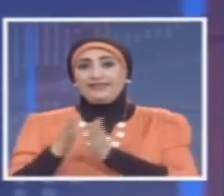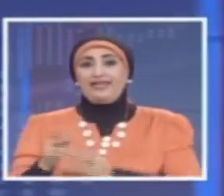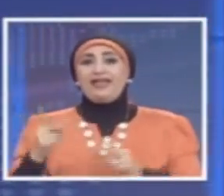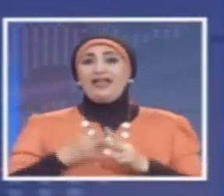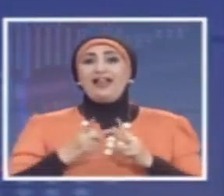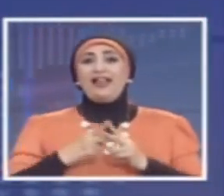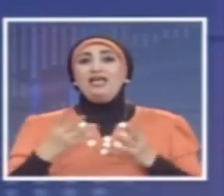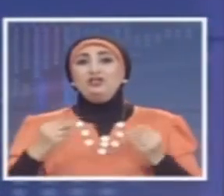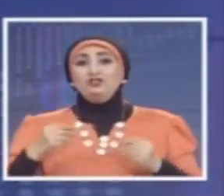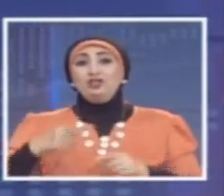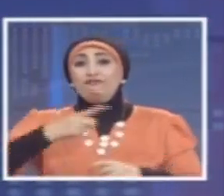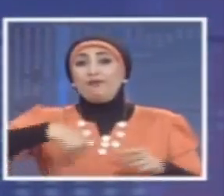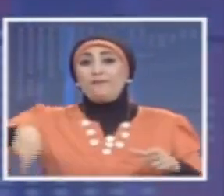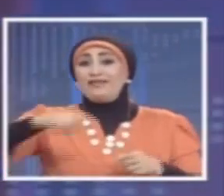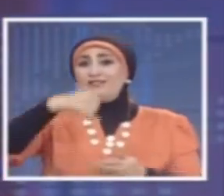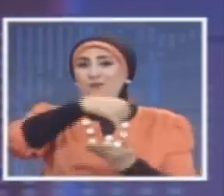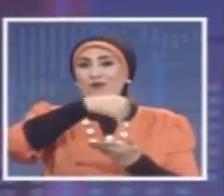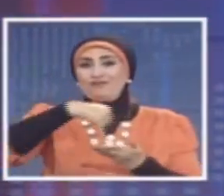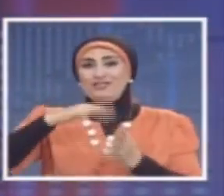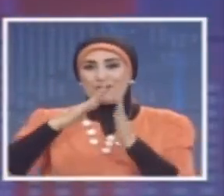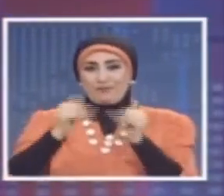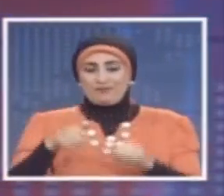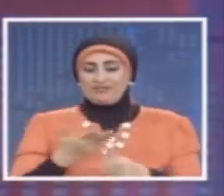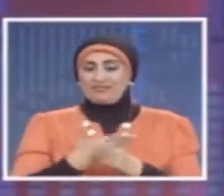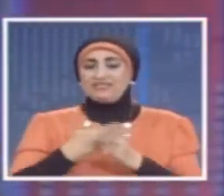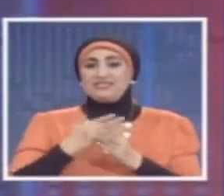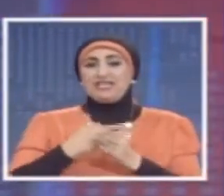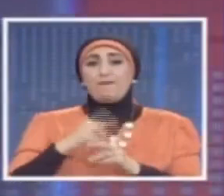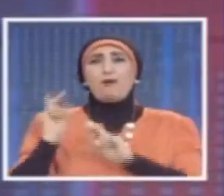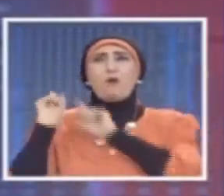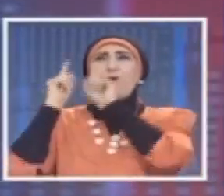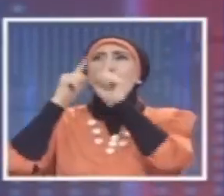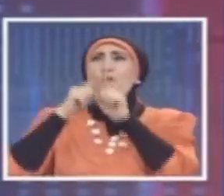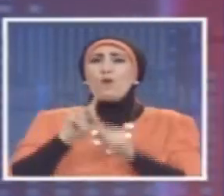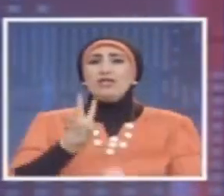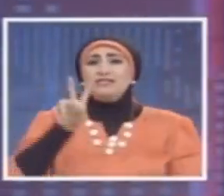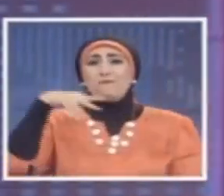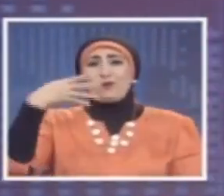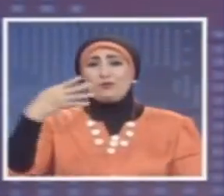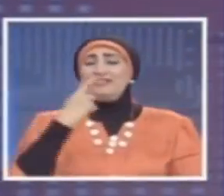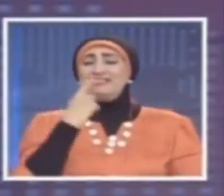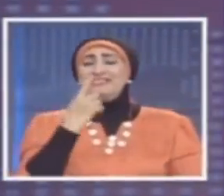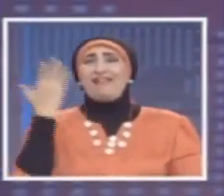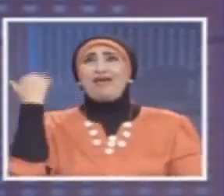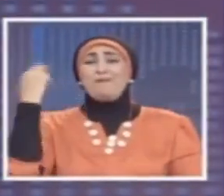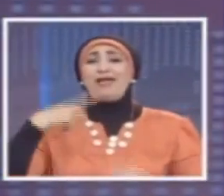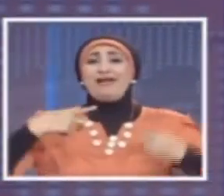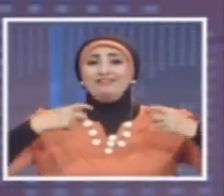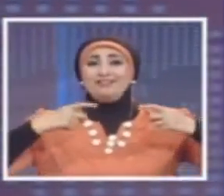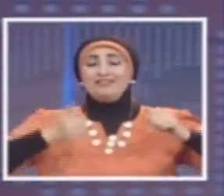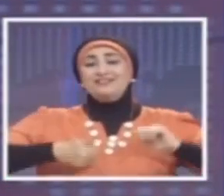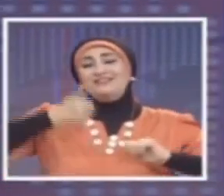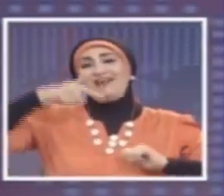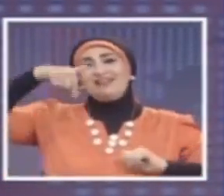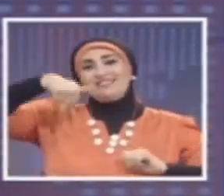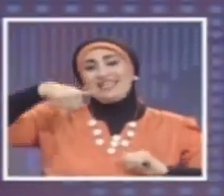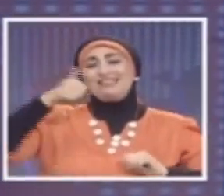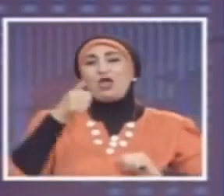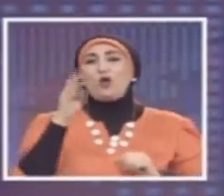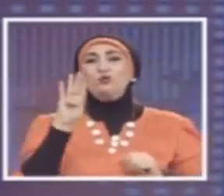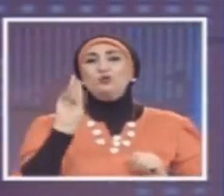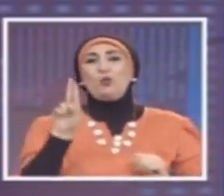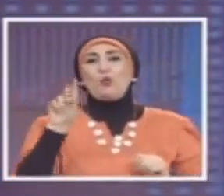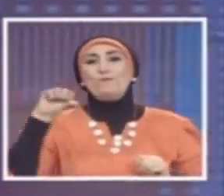احتشد المواطنون في الميادين بمحافظات الجمهورية للاحتفال بالذكرى 47 لانتصارات اكتوبر المجيدة،